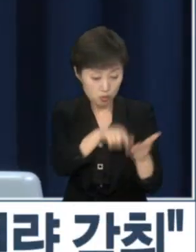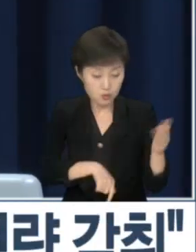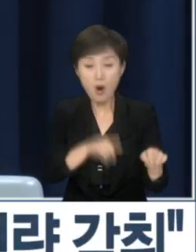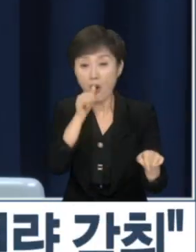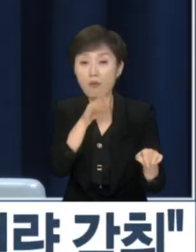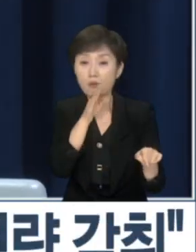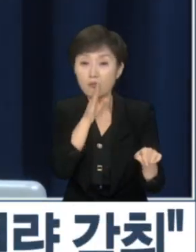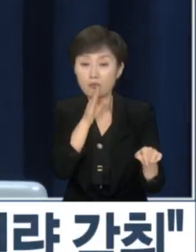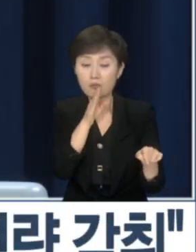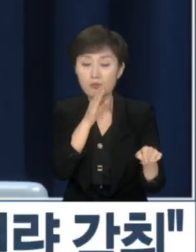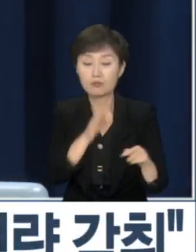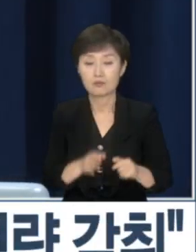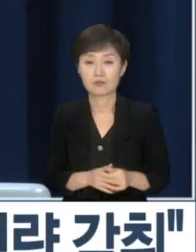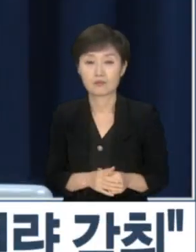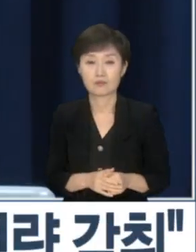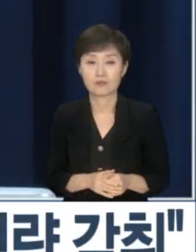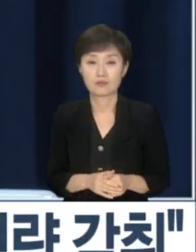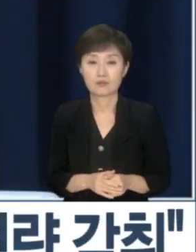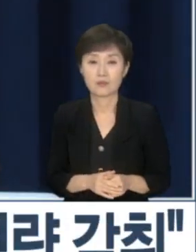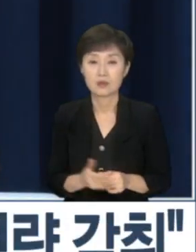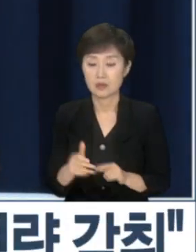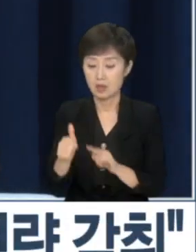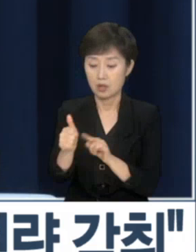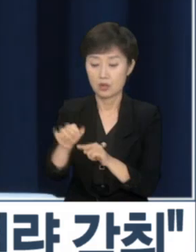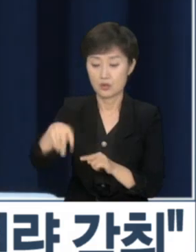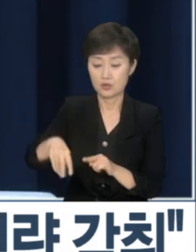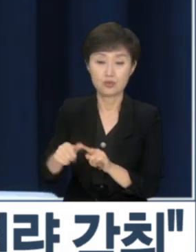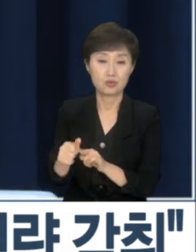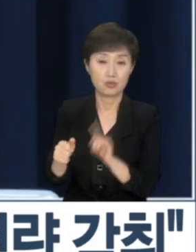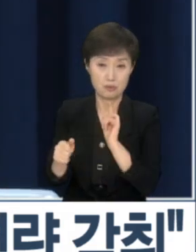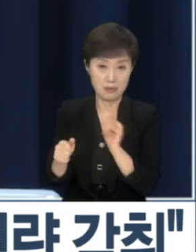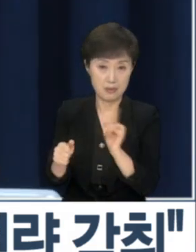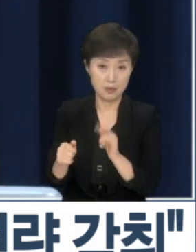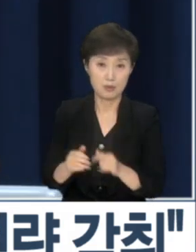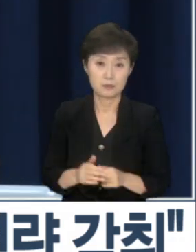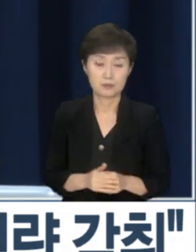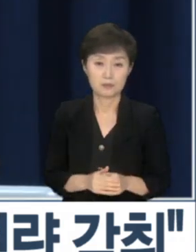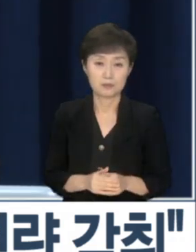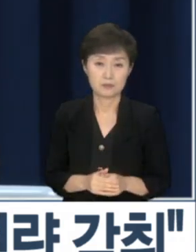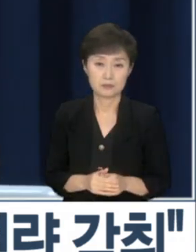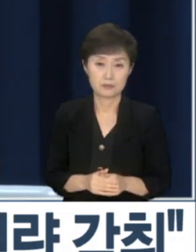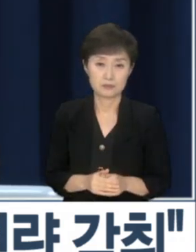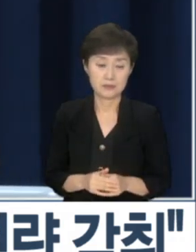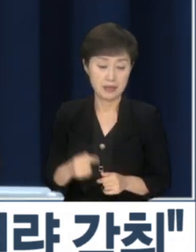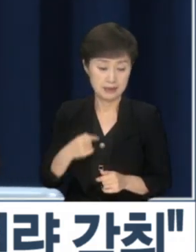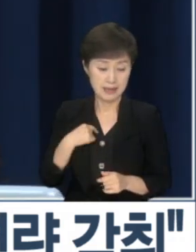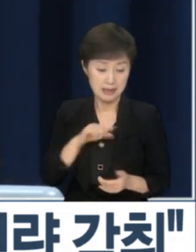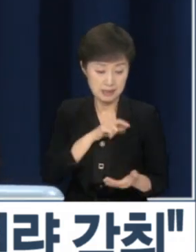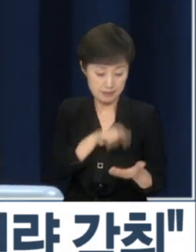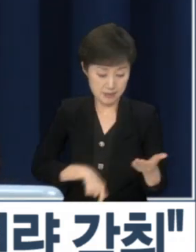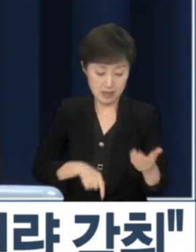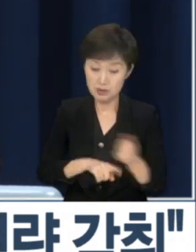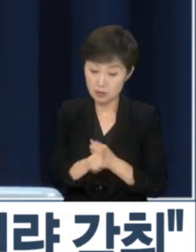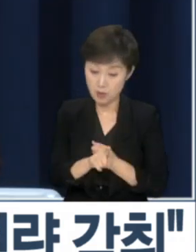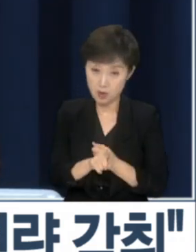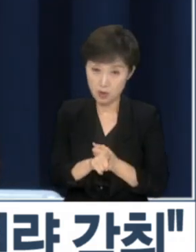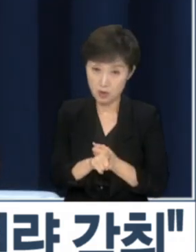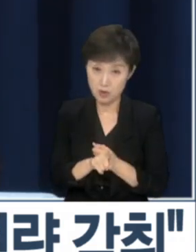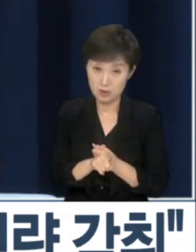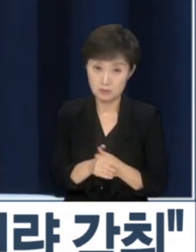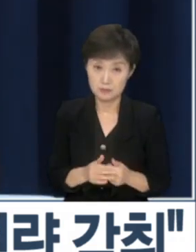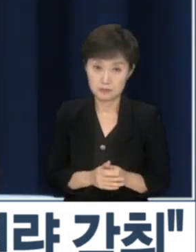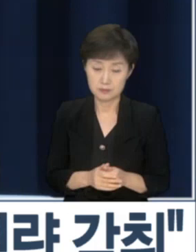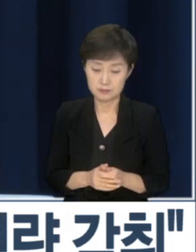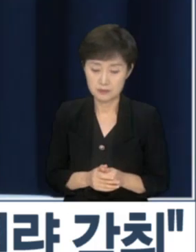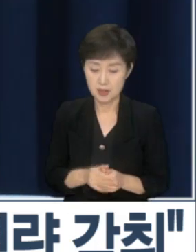있을 때 써서 문제가 됐던 부분들입니다 본인은 그런데 이제 지난번 말씀했던 거 보니까 자기는 그 당시에 장관 기간 동안에